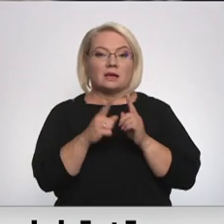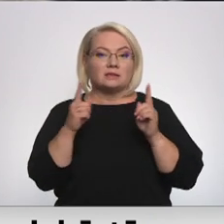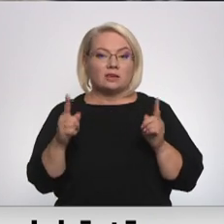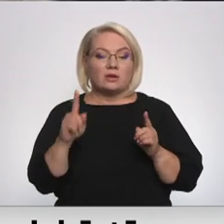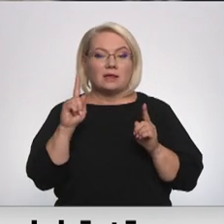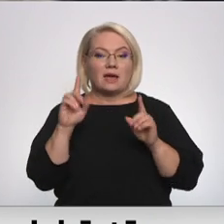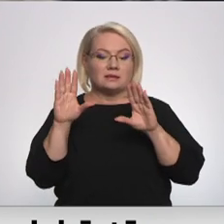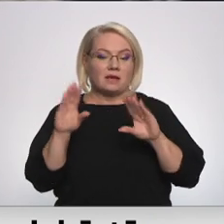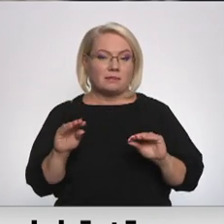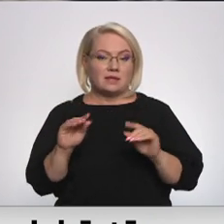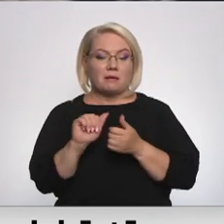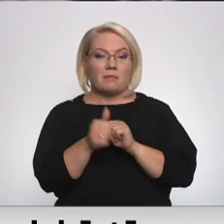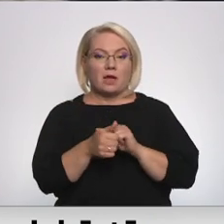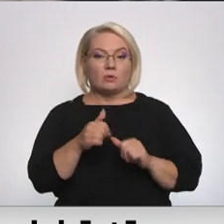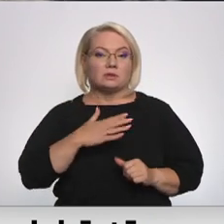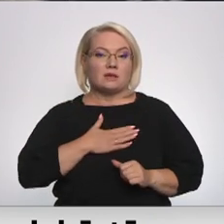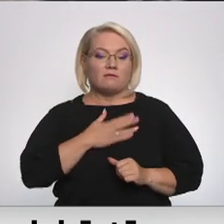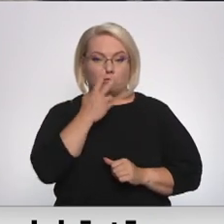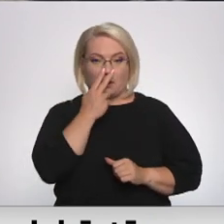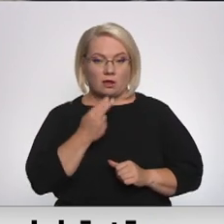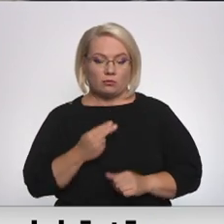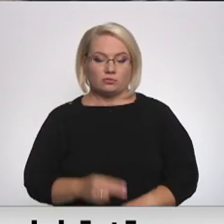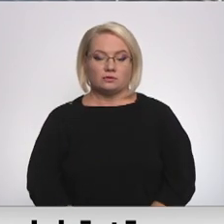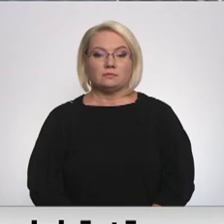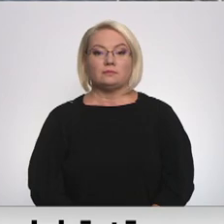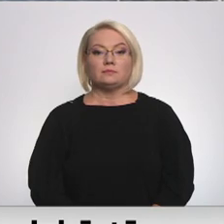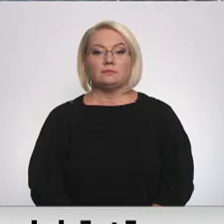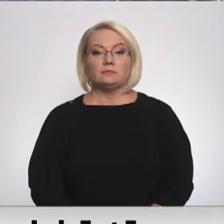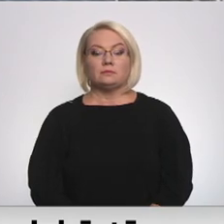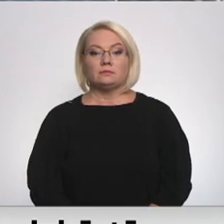atliek vien mazināt, mainot pašiem savus paradumus. Laura Jansone, Vidzemes televīzija.